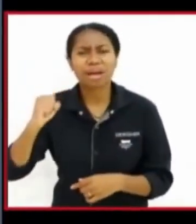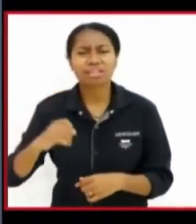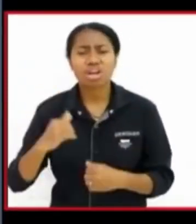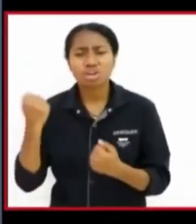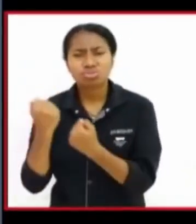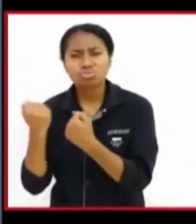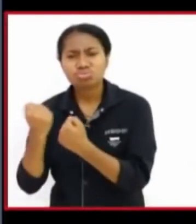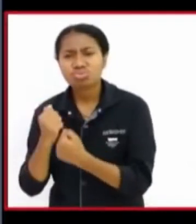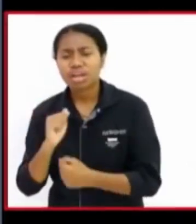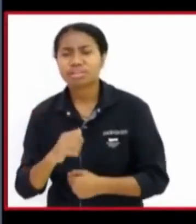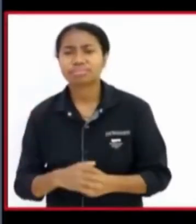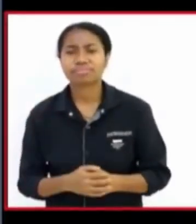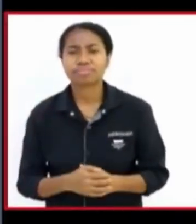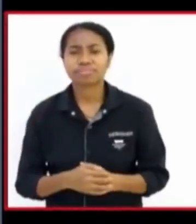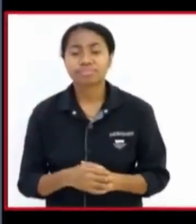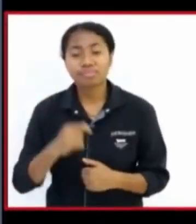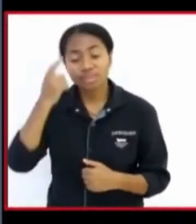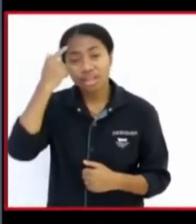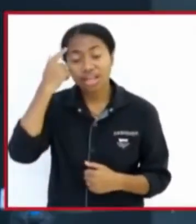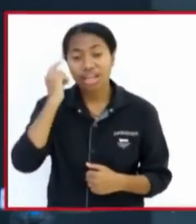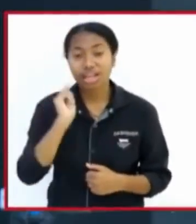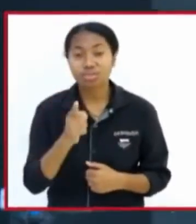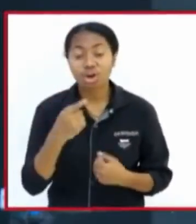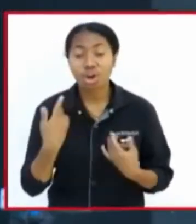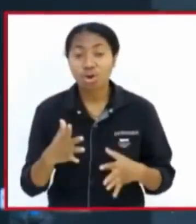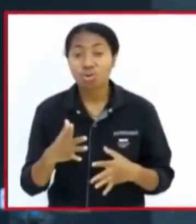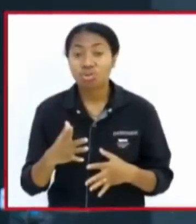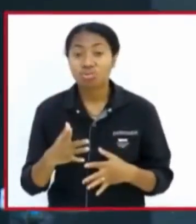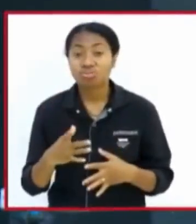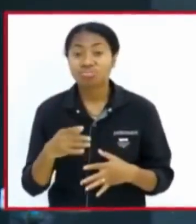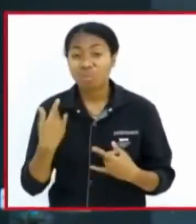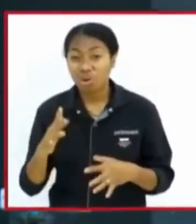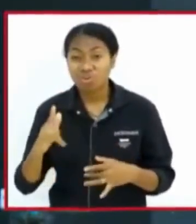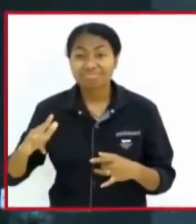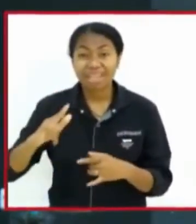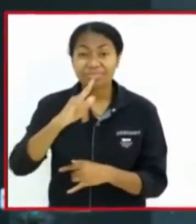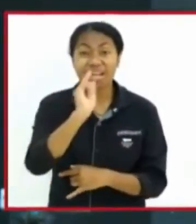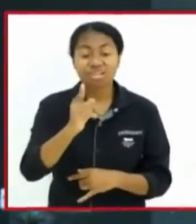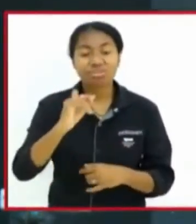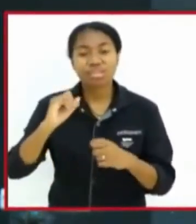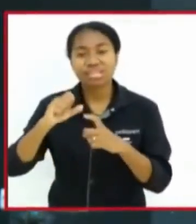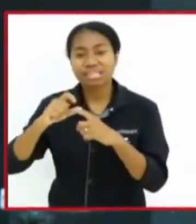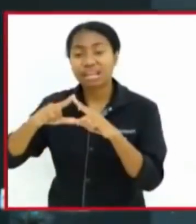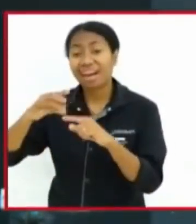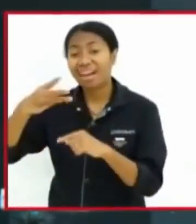Uni Soviet karena itu kalau biarkan mereka sampai terbang Islam